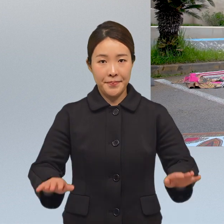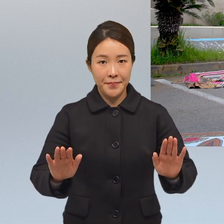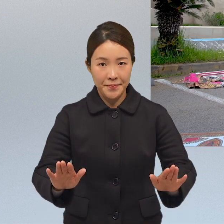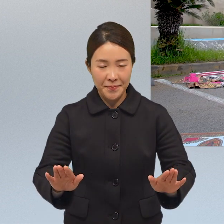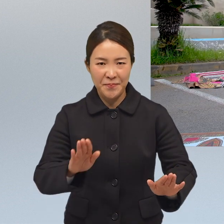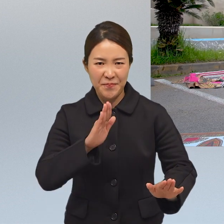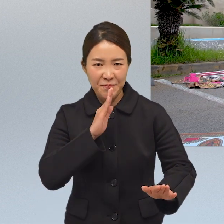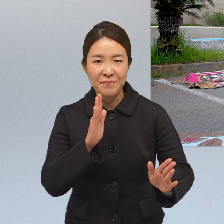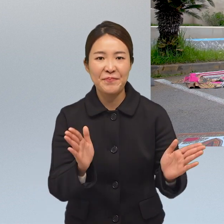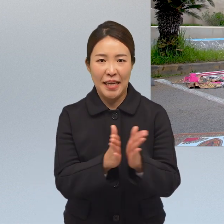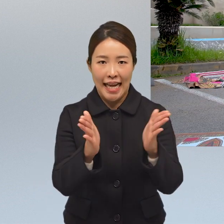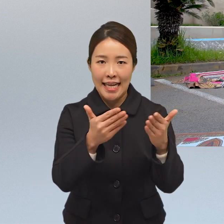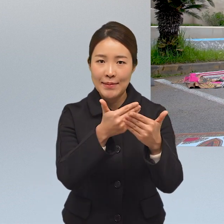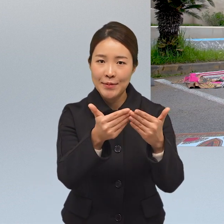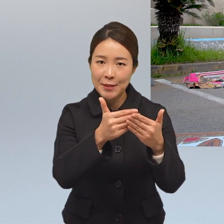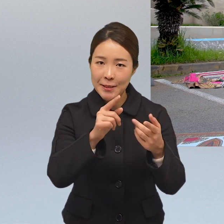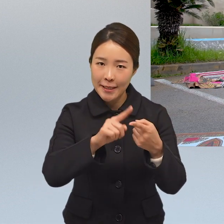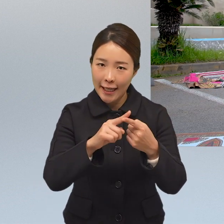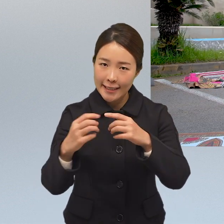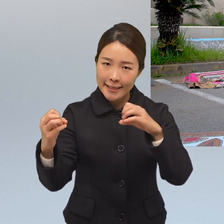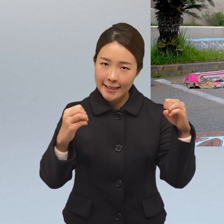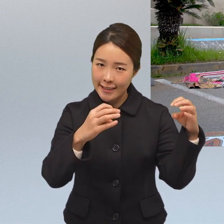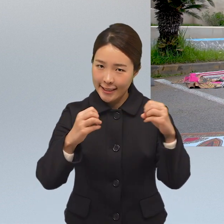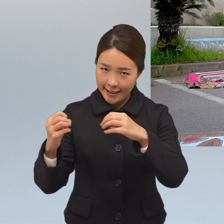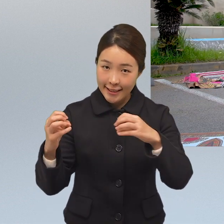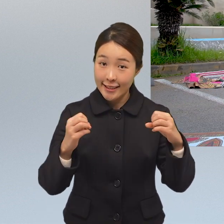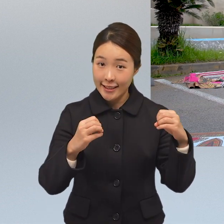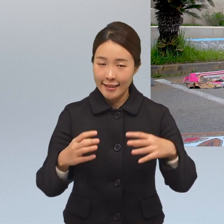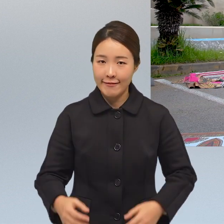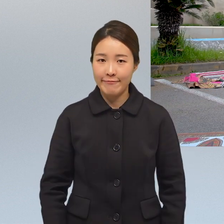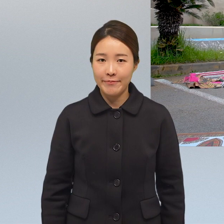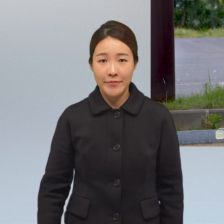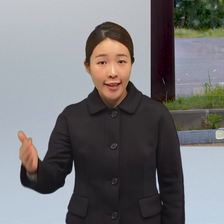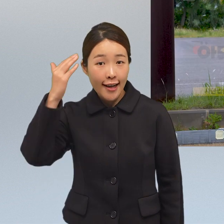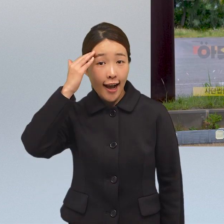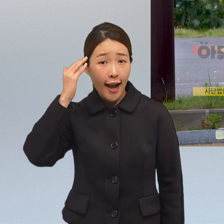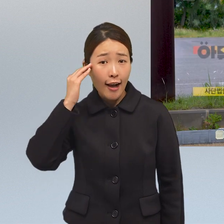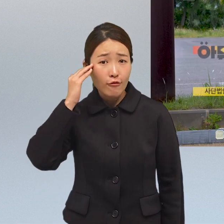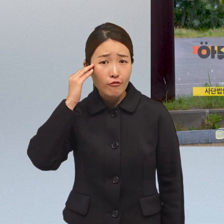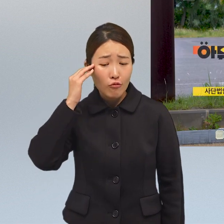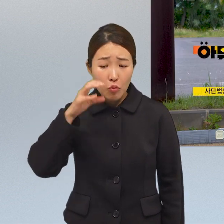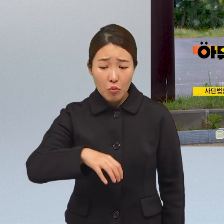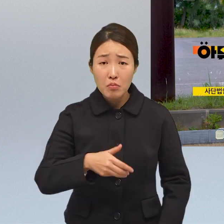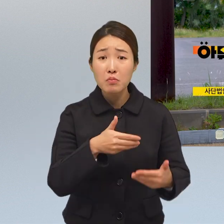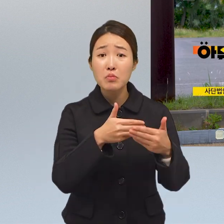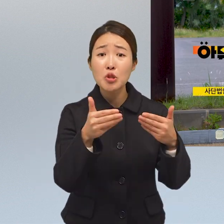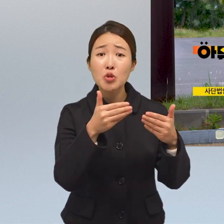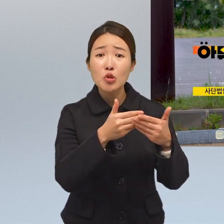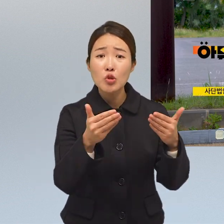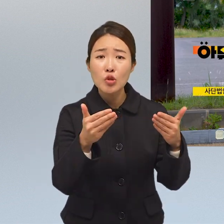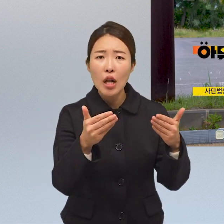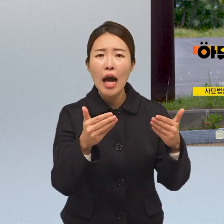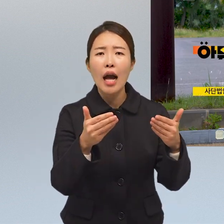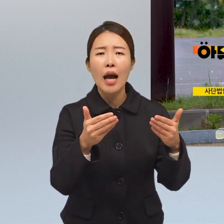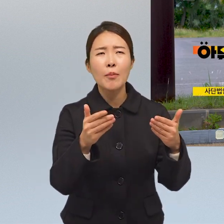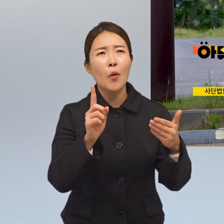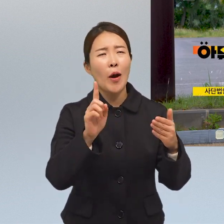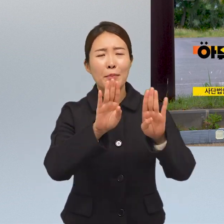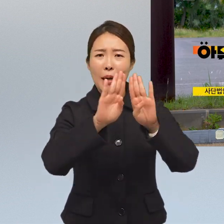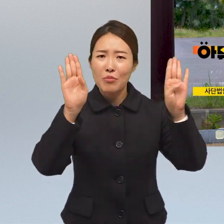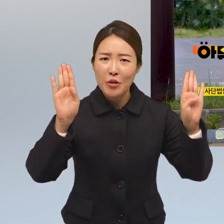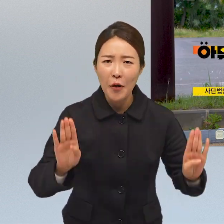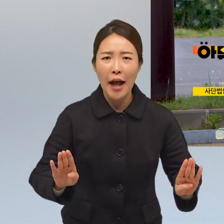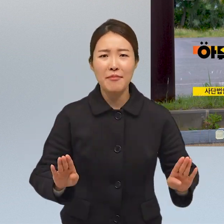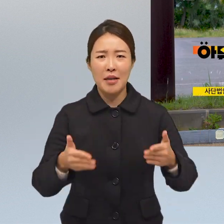네, 이제 본격적으로 아프리카 미술에 대한 이야기를 한번 해볼 텐데요. 저는 한국에서는 이제 미술이라고 했을 때